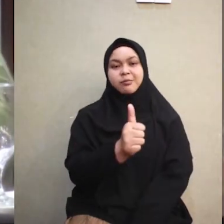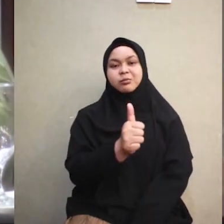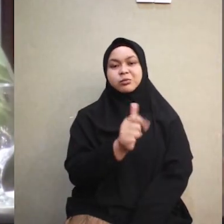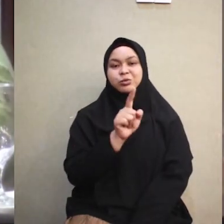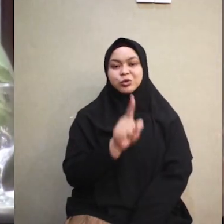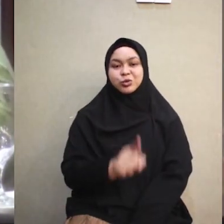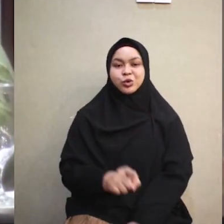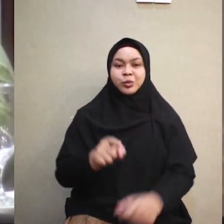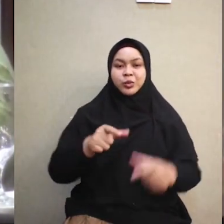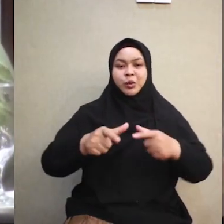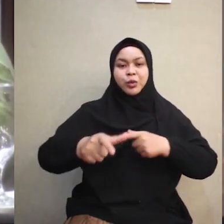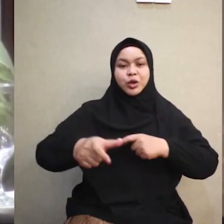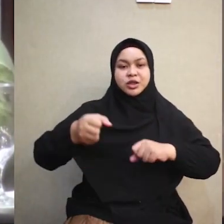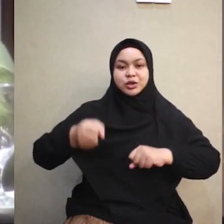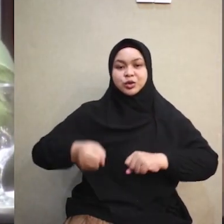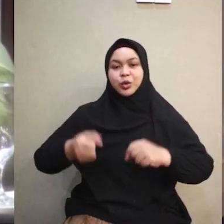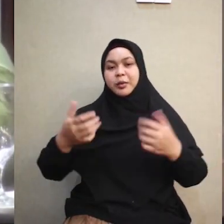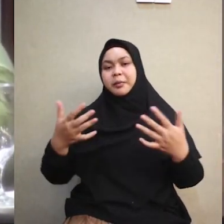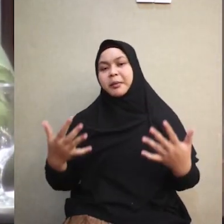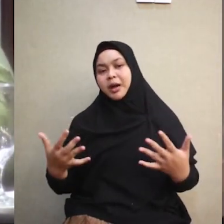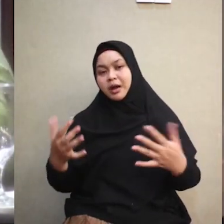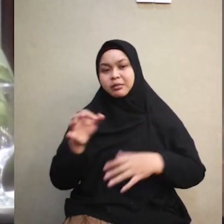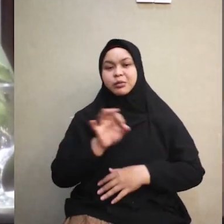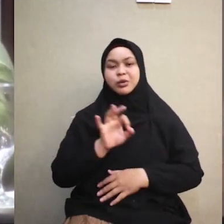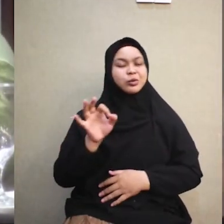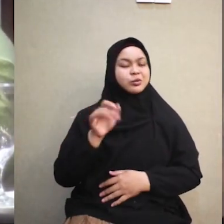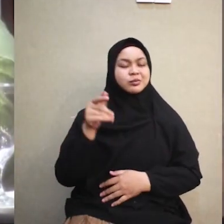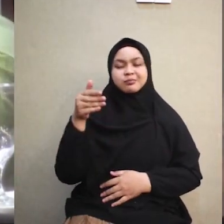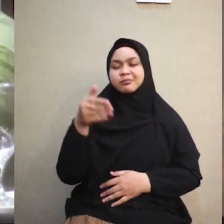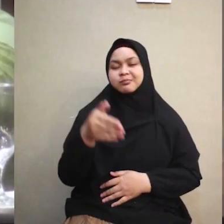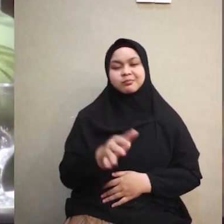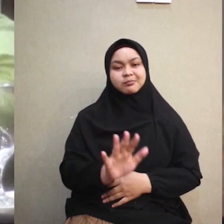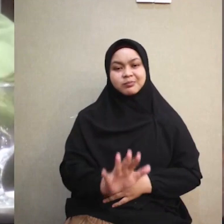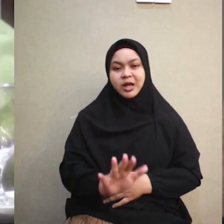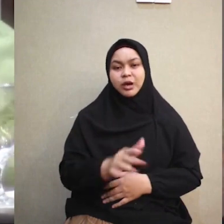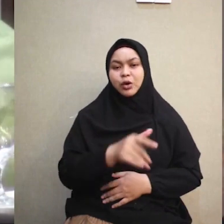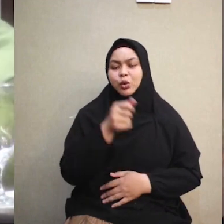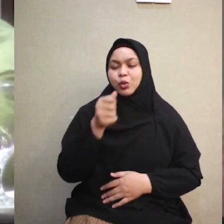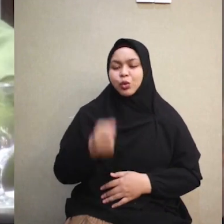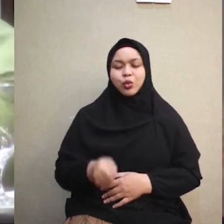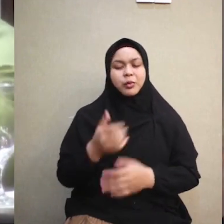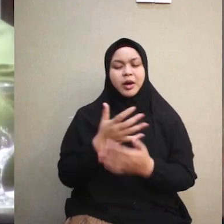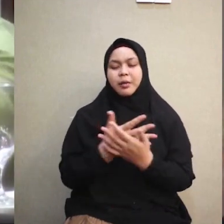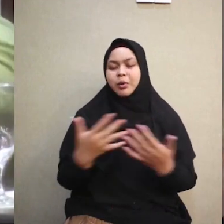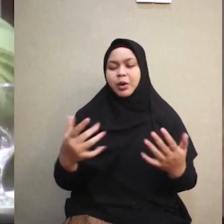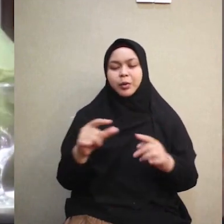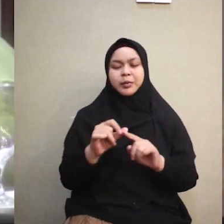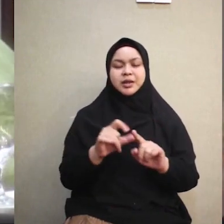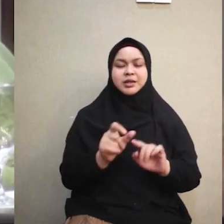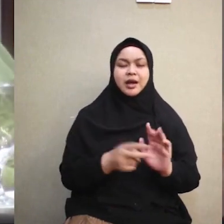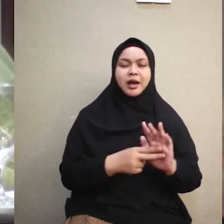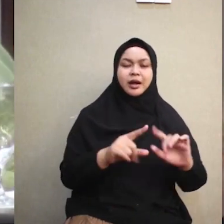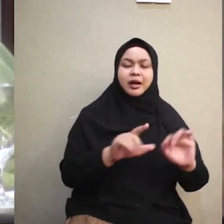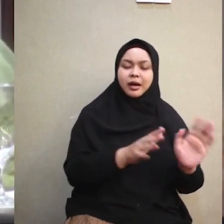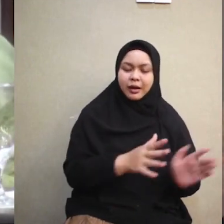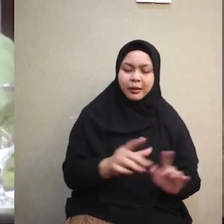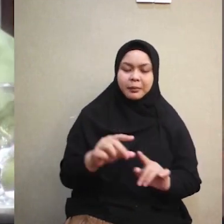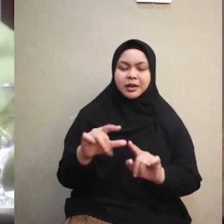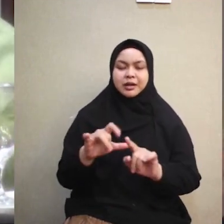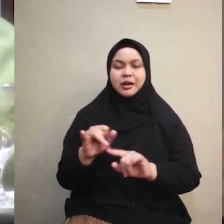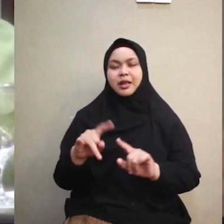hukum belum ke arah sana Baik hukum apapun pidana perdata dan sebagainya begitu ya